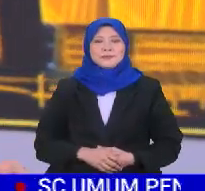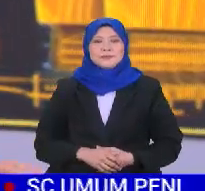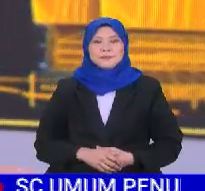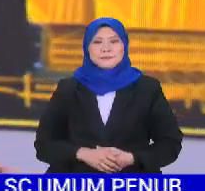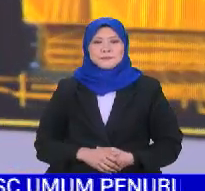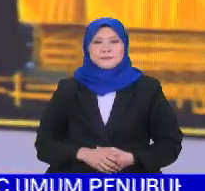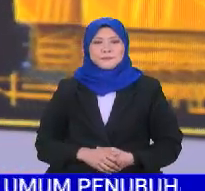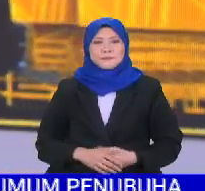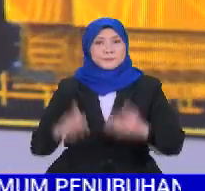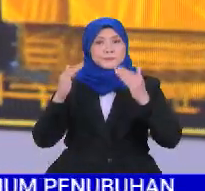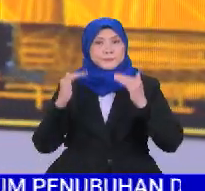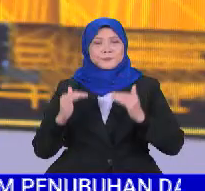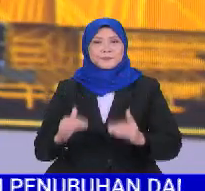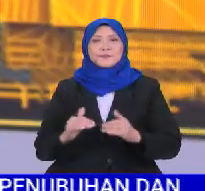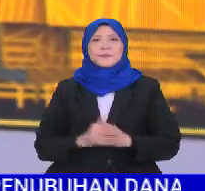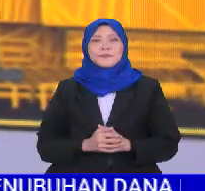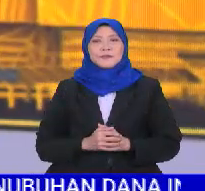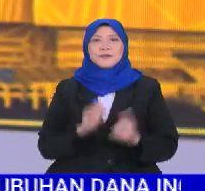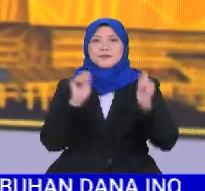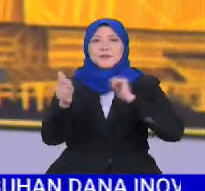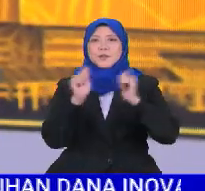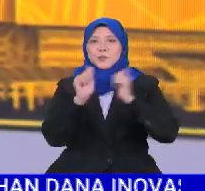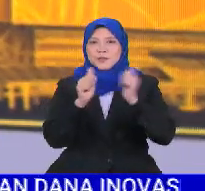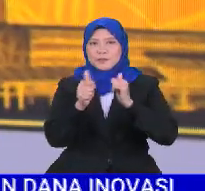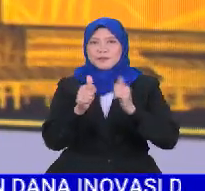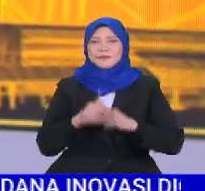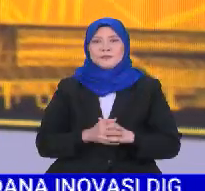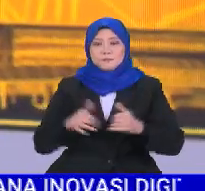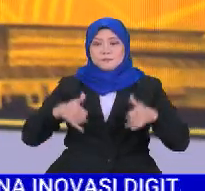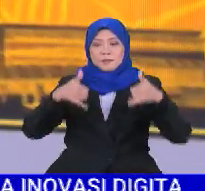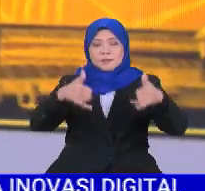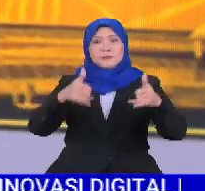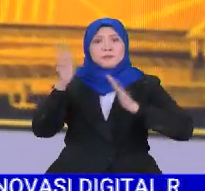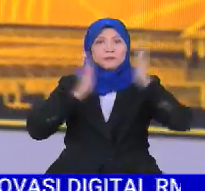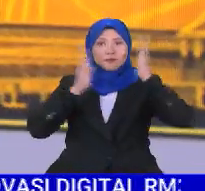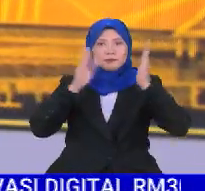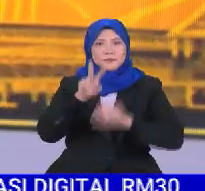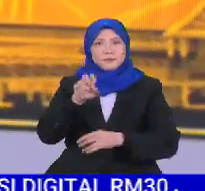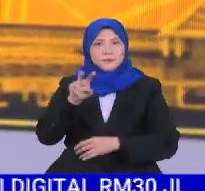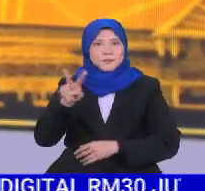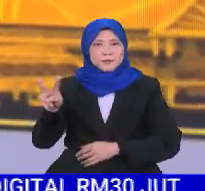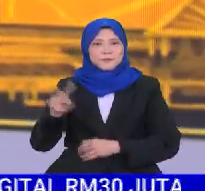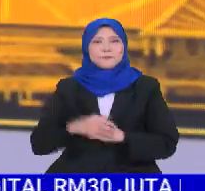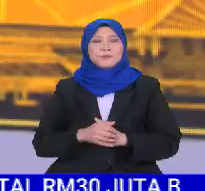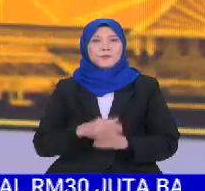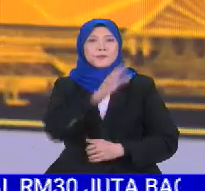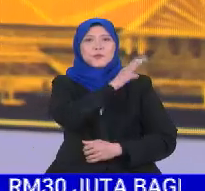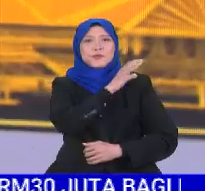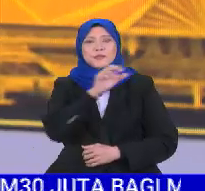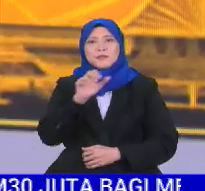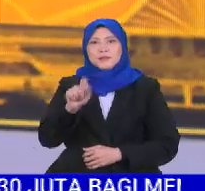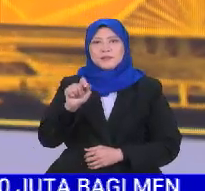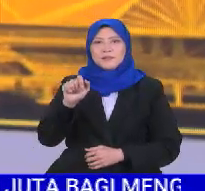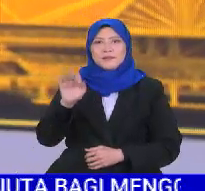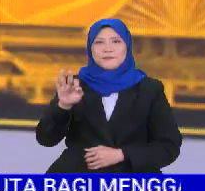Baik, saudara, perkembangan seterusnya sedikit perkembangan sukan melibatkan aksi Piala Malaysia 2022. Ketua Jurulatih Terengganu FC